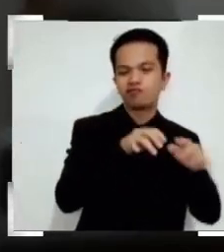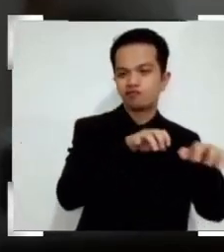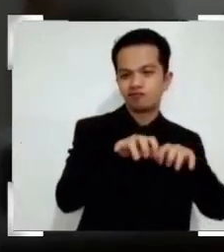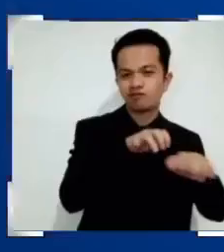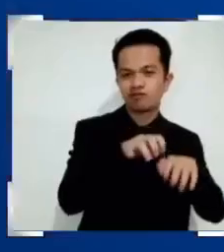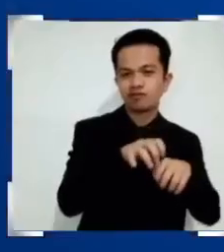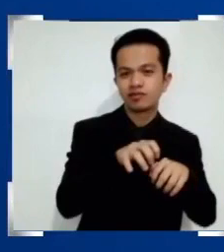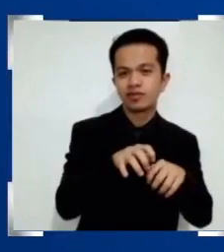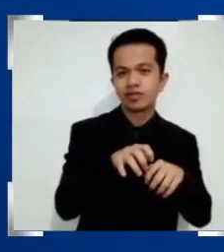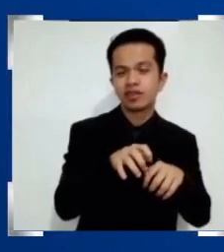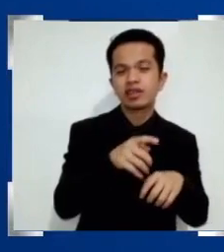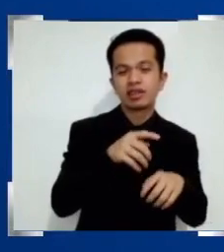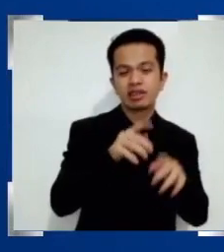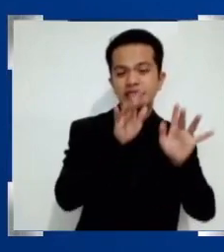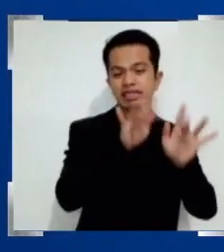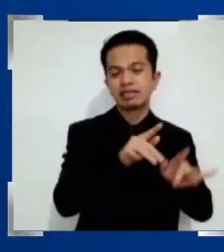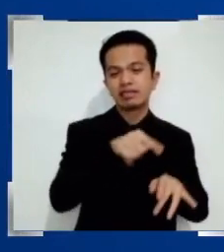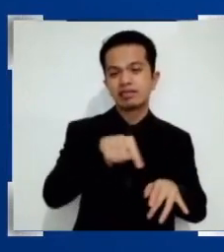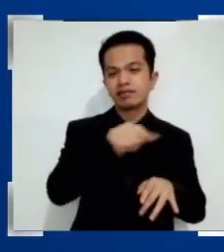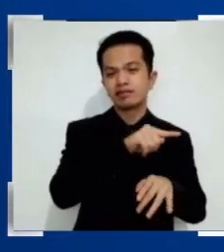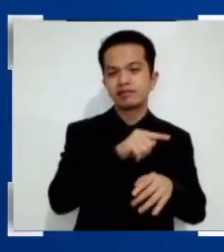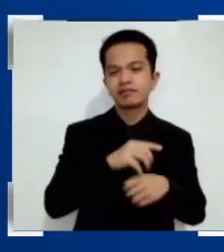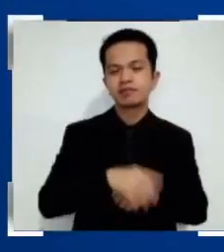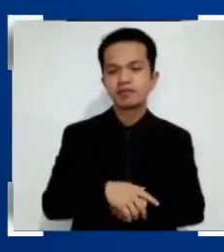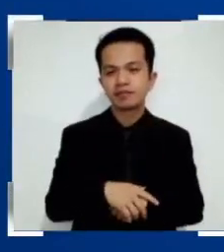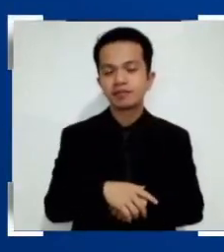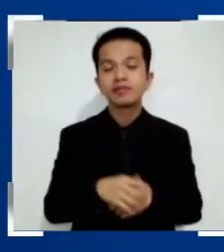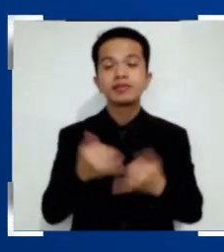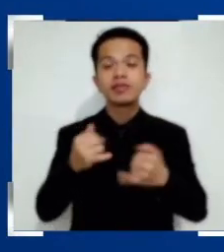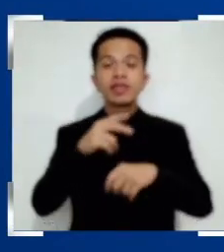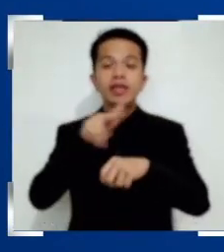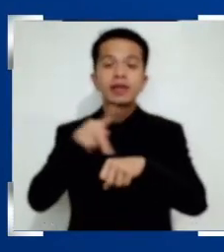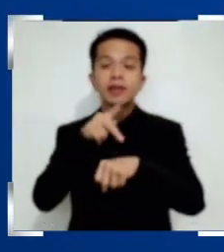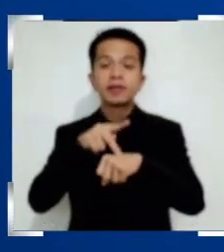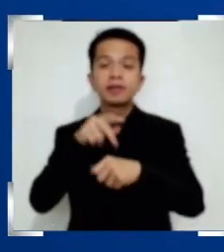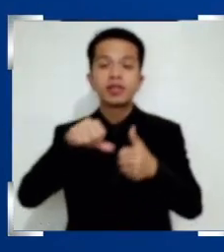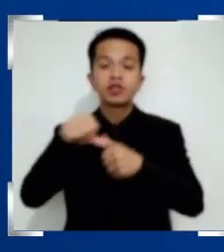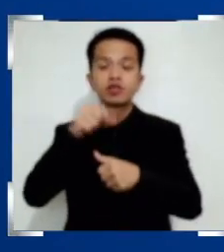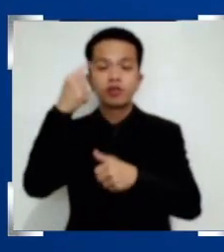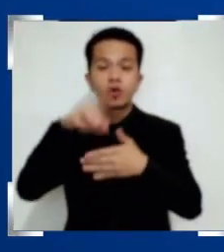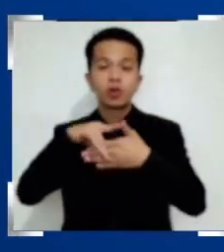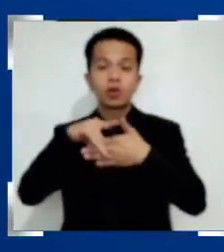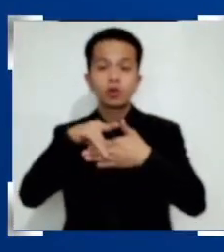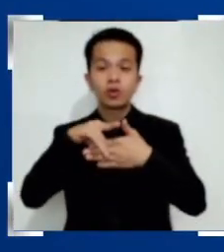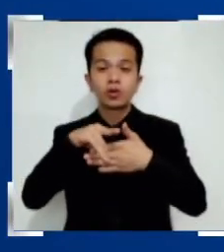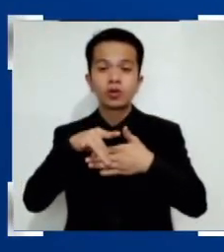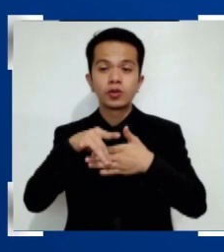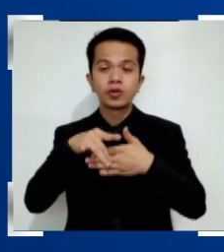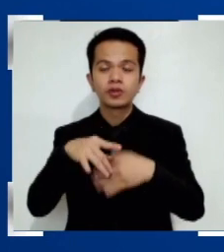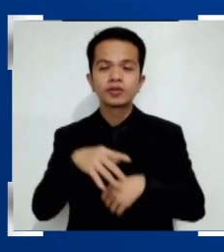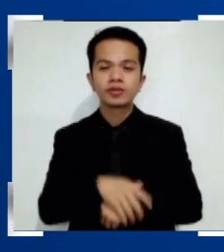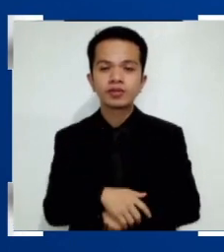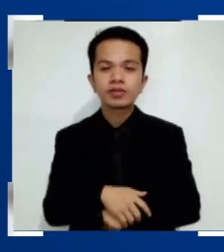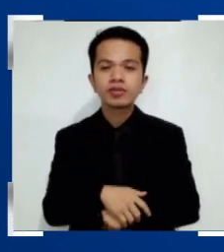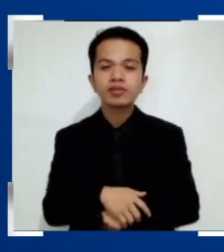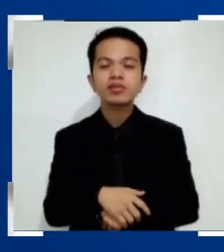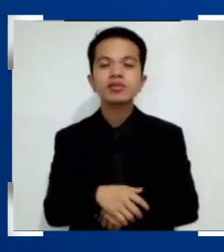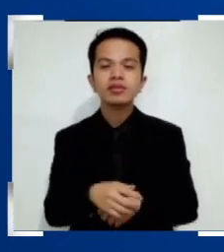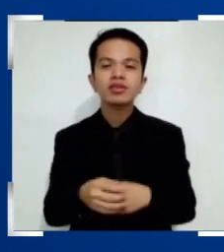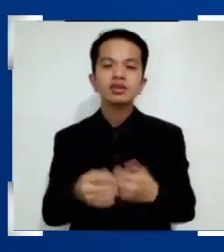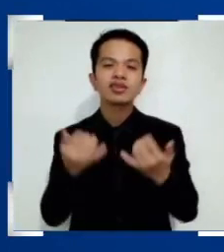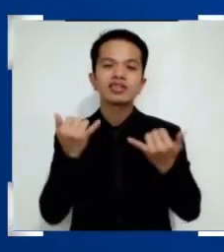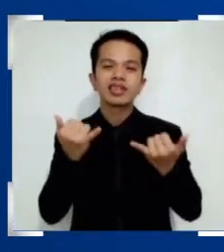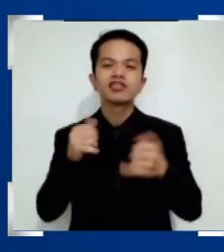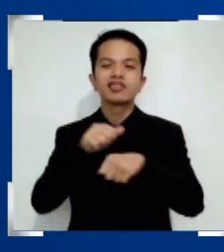masyado yun. Para naman sa Philippine Association of Meat Processors Incorporated o PAMPI, nakaka-apekto rin daw sa kanilang production